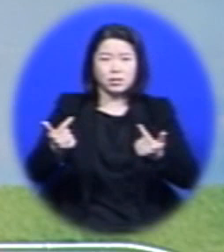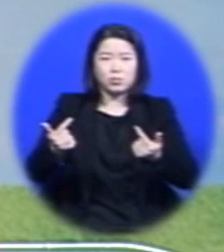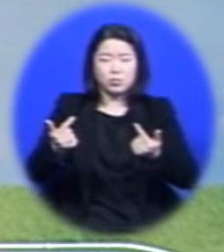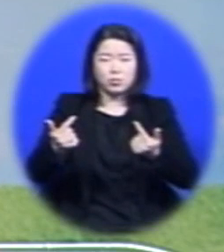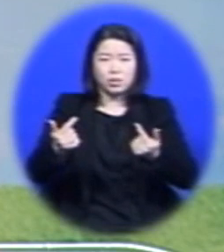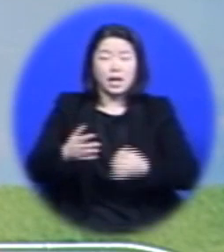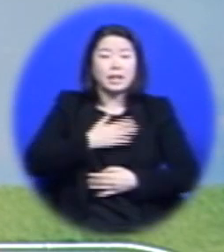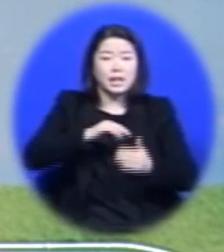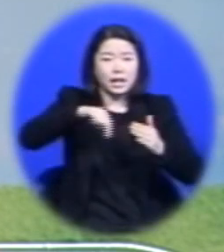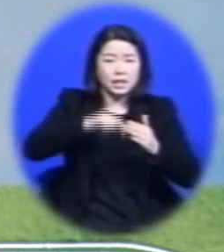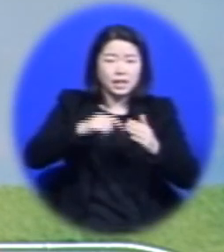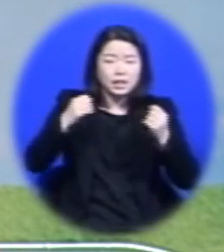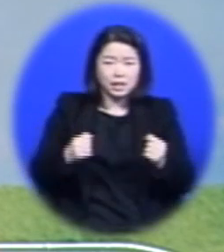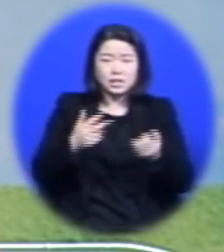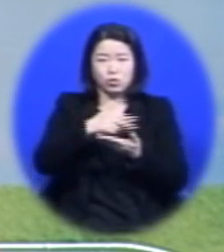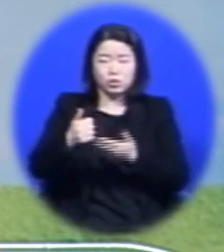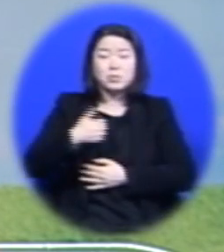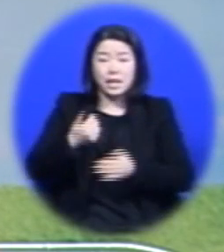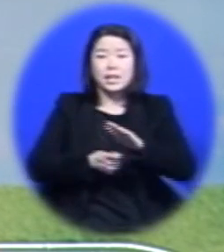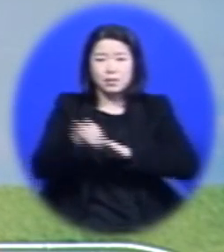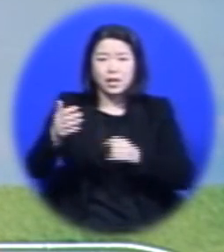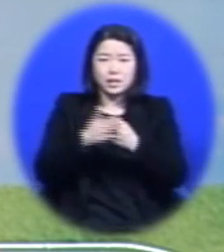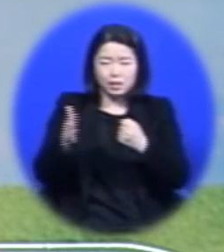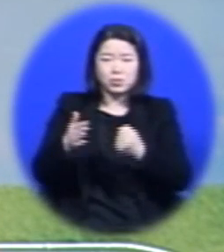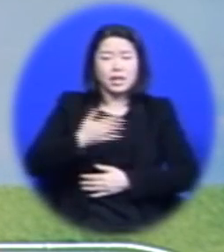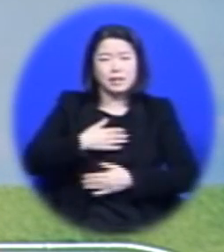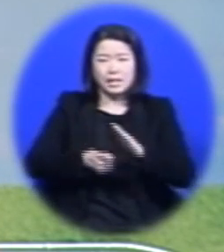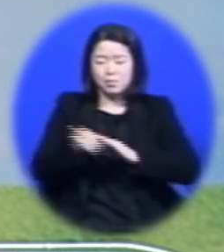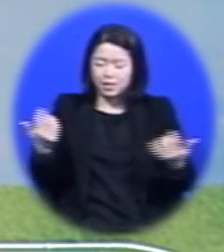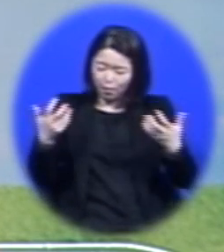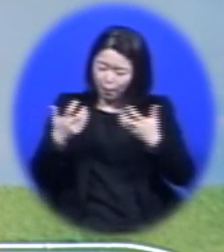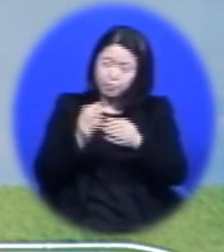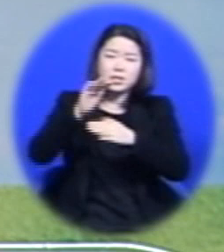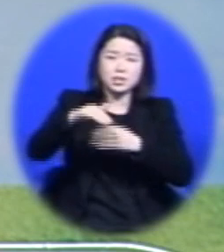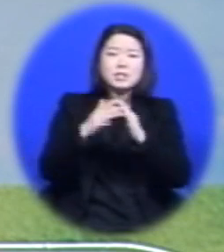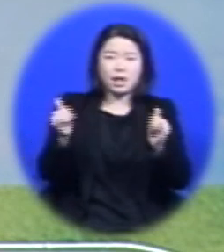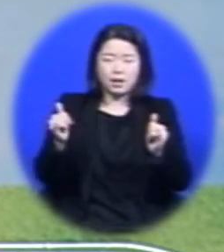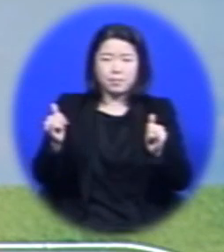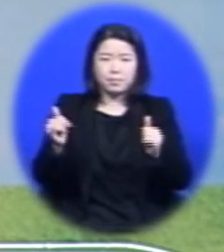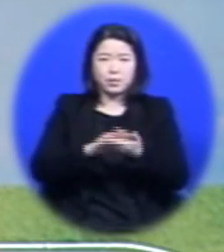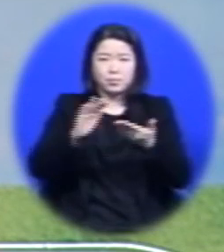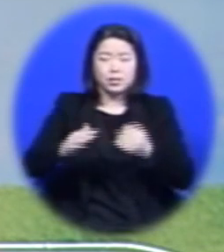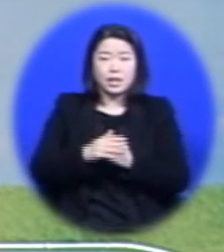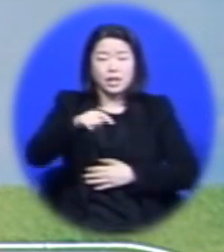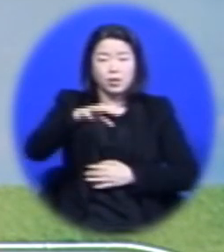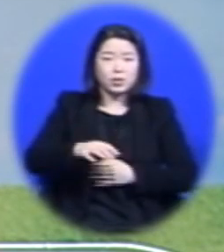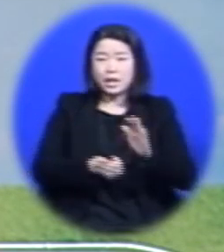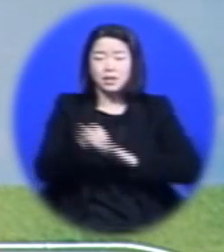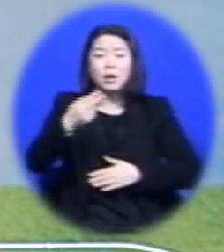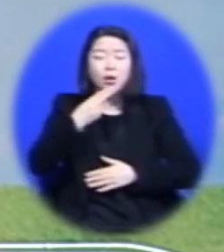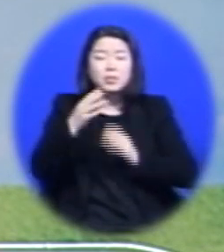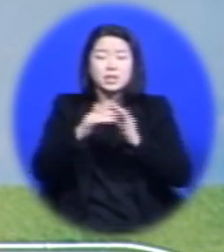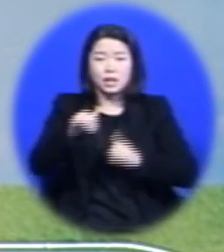내 안에 계신 주님이 내 희망 이니까 난 희망이 넘치는 사람이죠 혹시 여기에 희망이 없으신